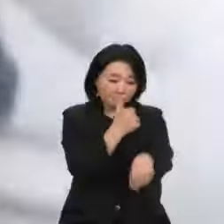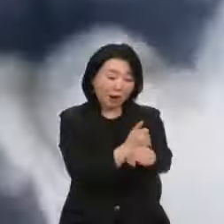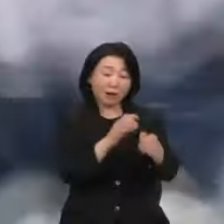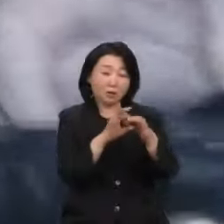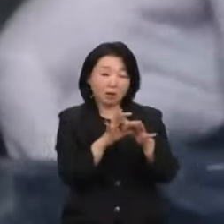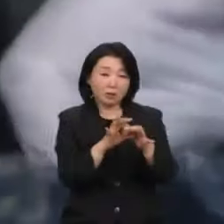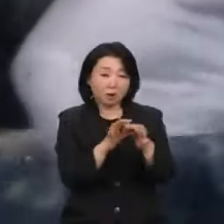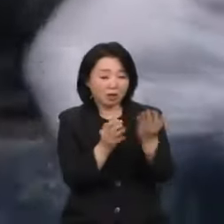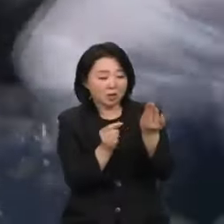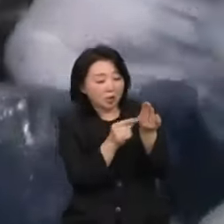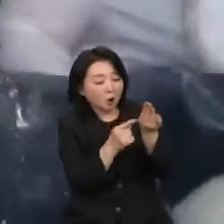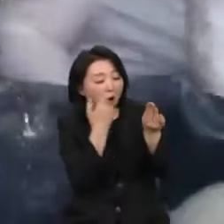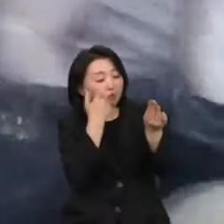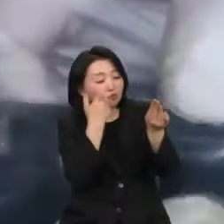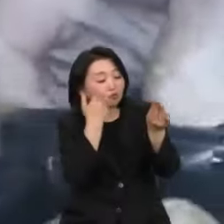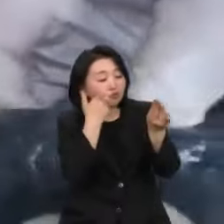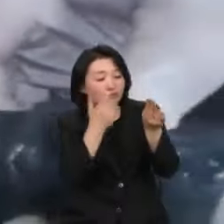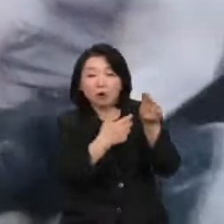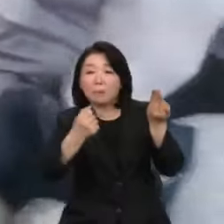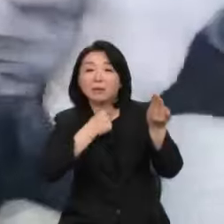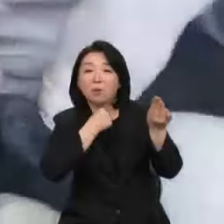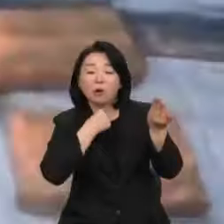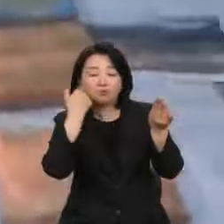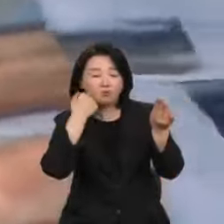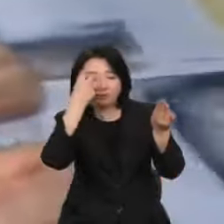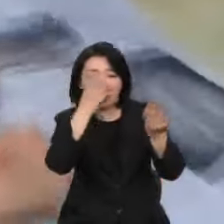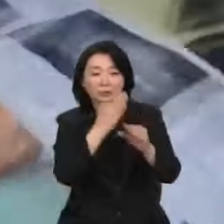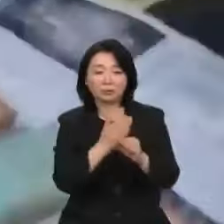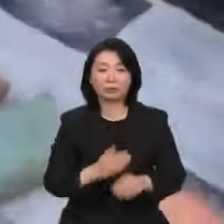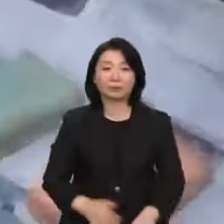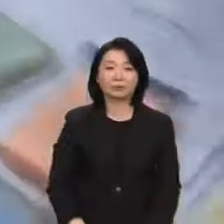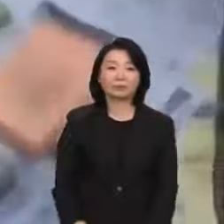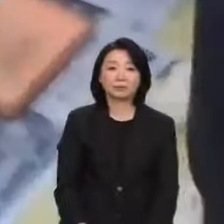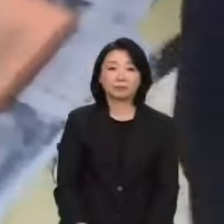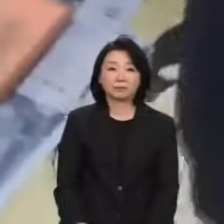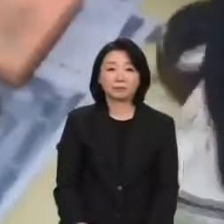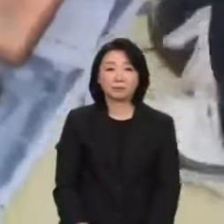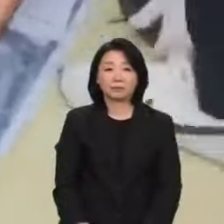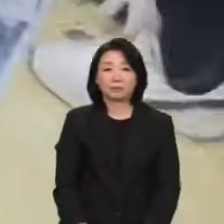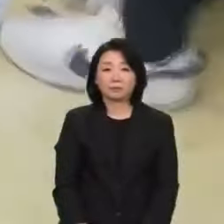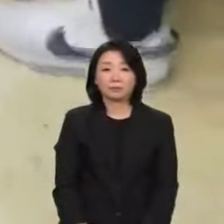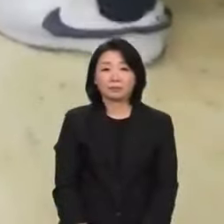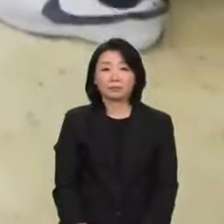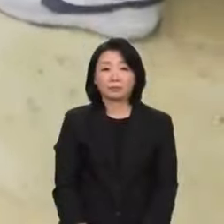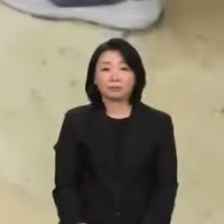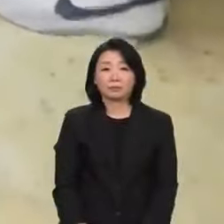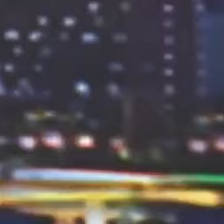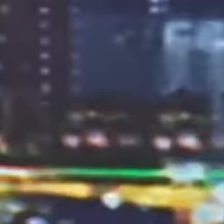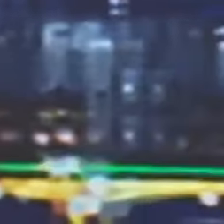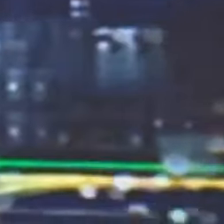주인이 누군지, 누가 받으려 했는지 추적하고 있습니다. JTBC 윤정주입니다.